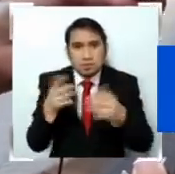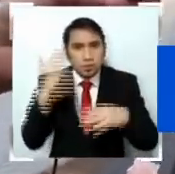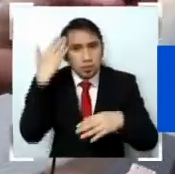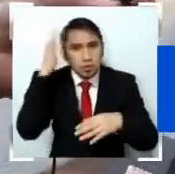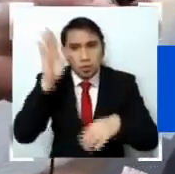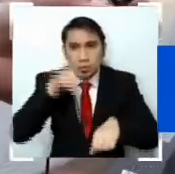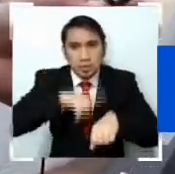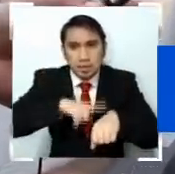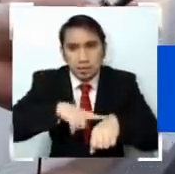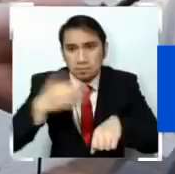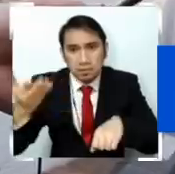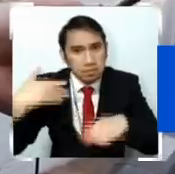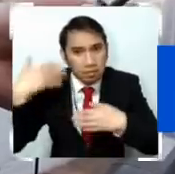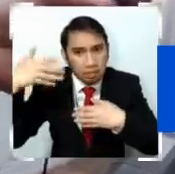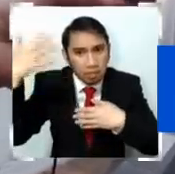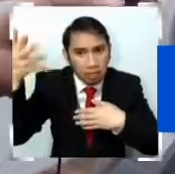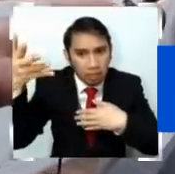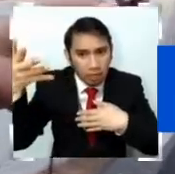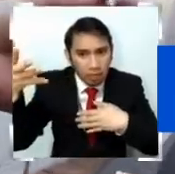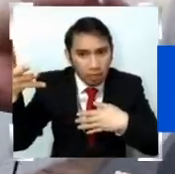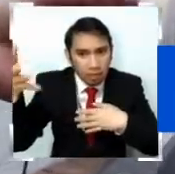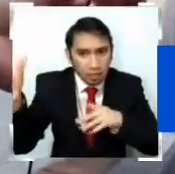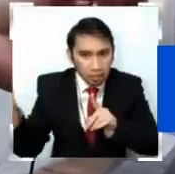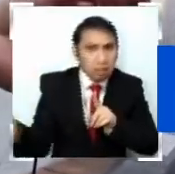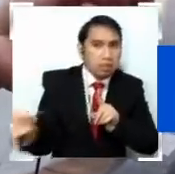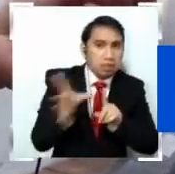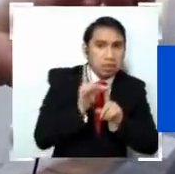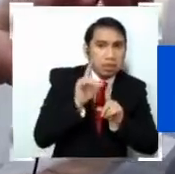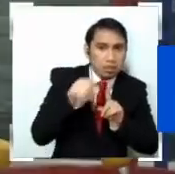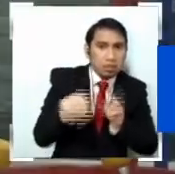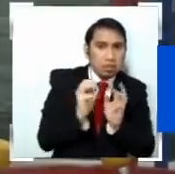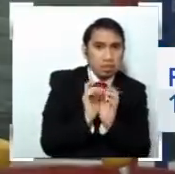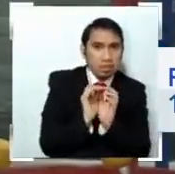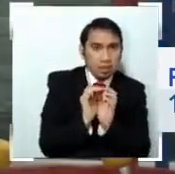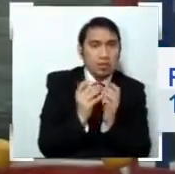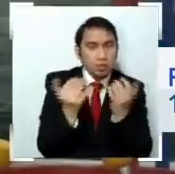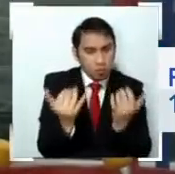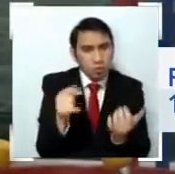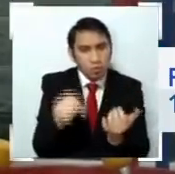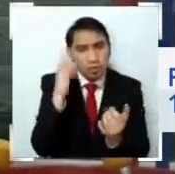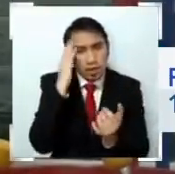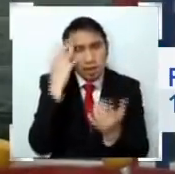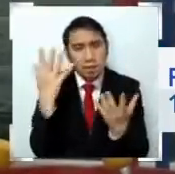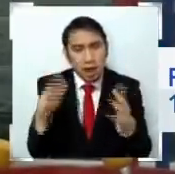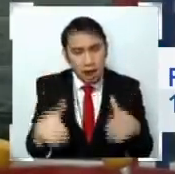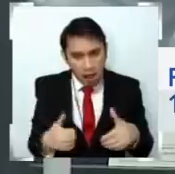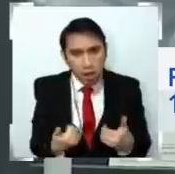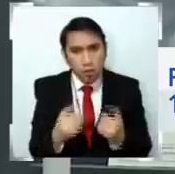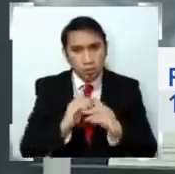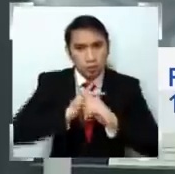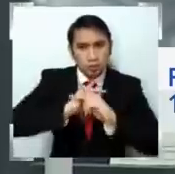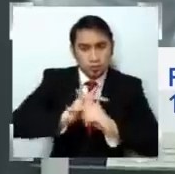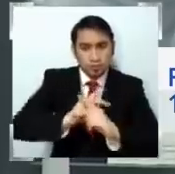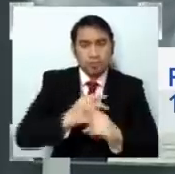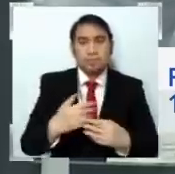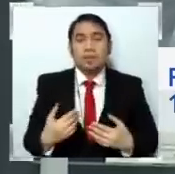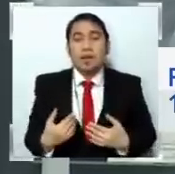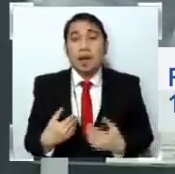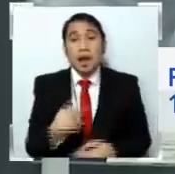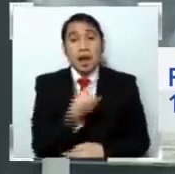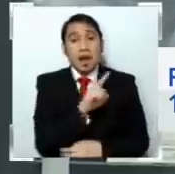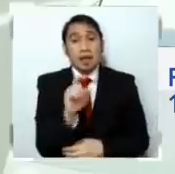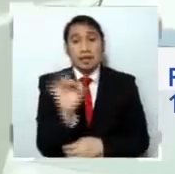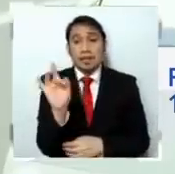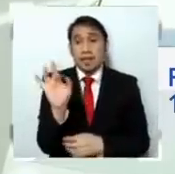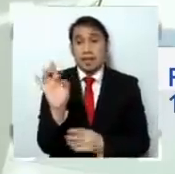we might get hit with the Delta variant. At mabuti na yung sanay na tayo. May parating namang 180 million pesos na halaga ng